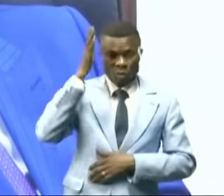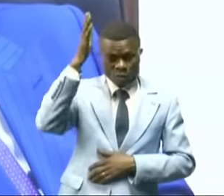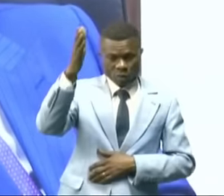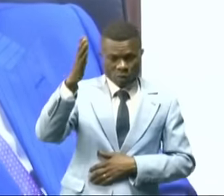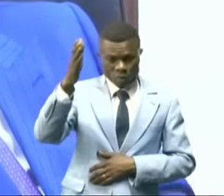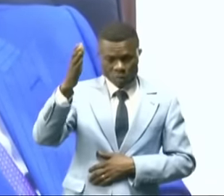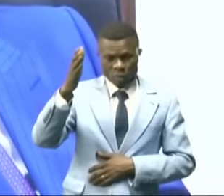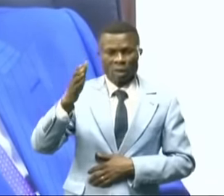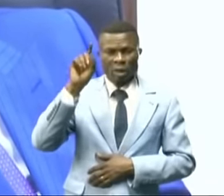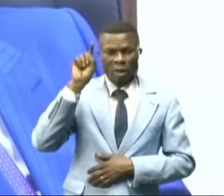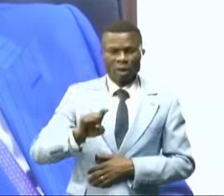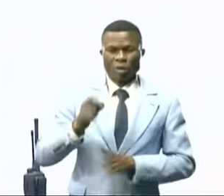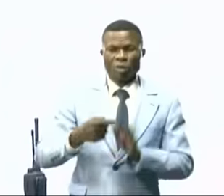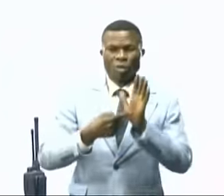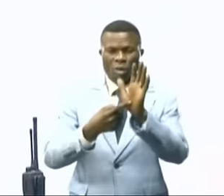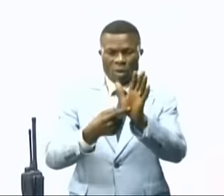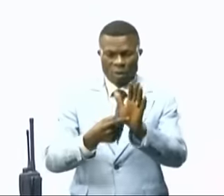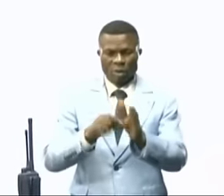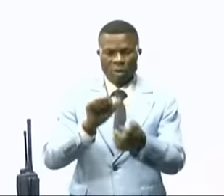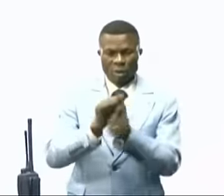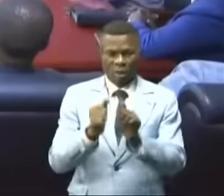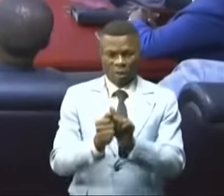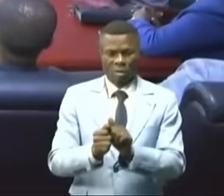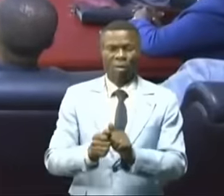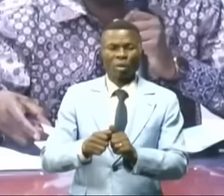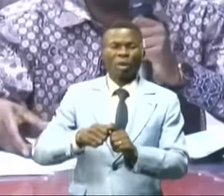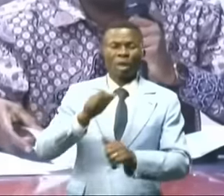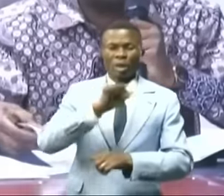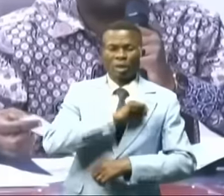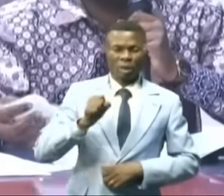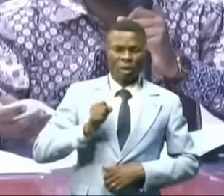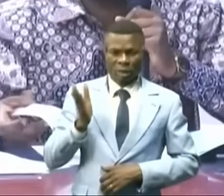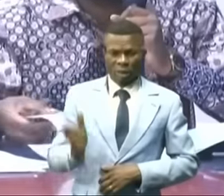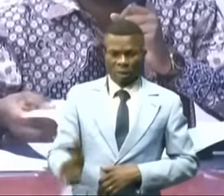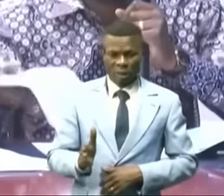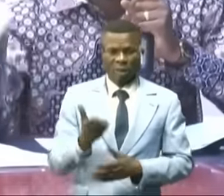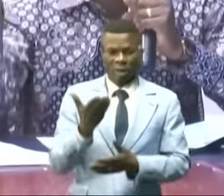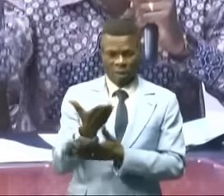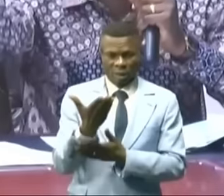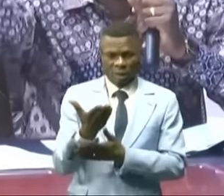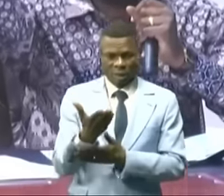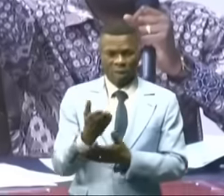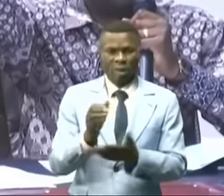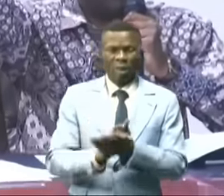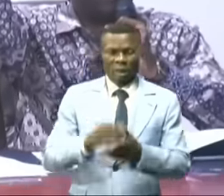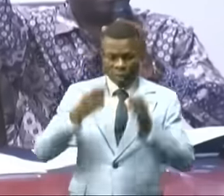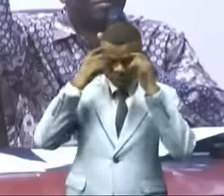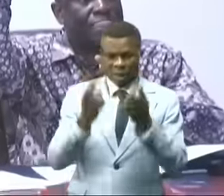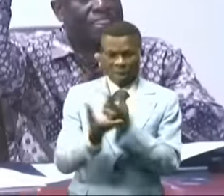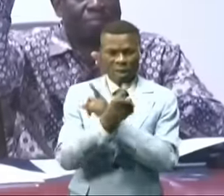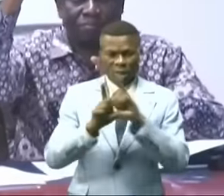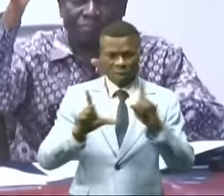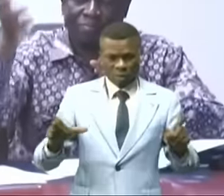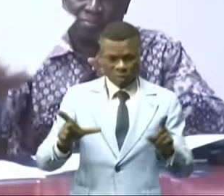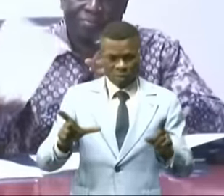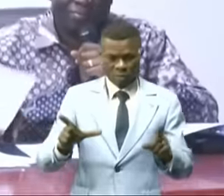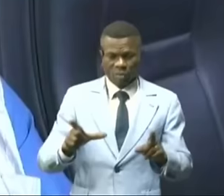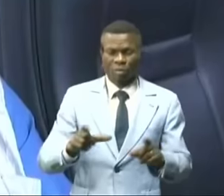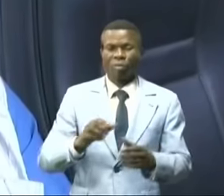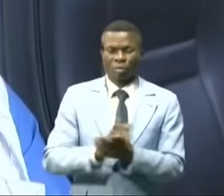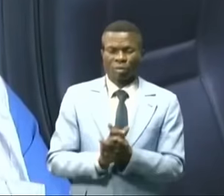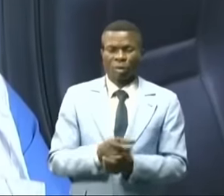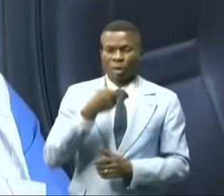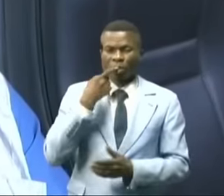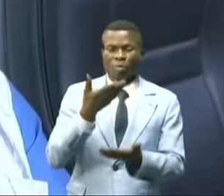les représenter au bureau de cette chambre du Parlement. Après débat et délibération en toute liberté, l'unanimité a été